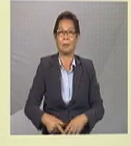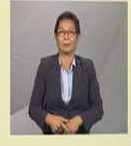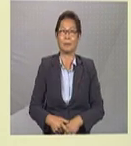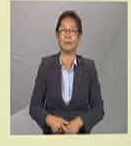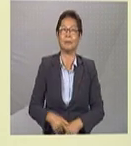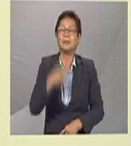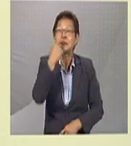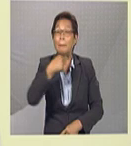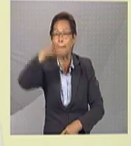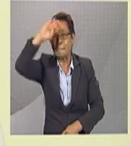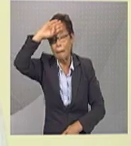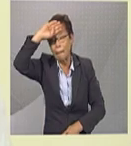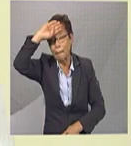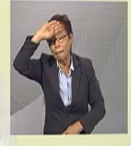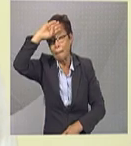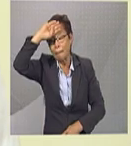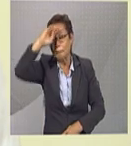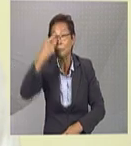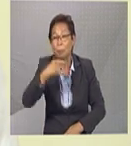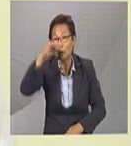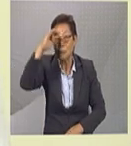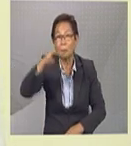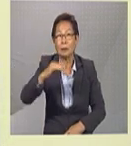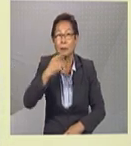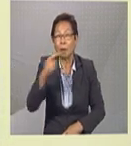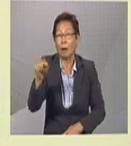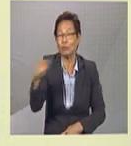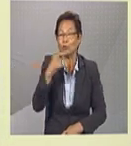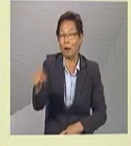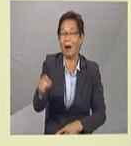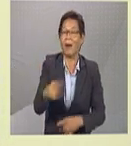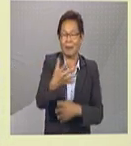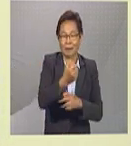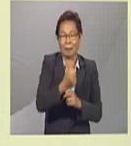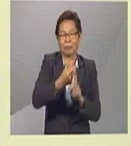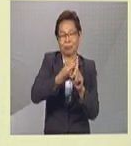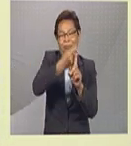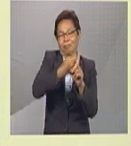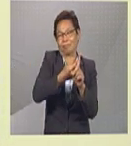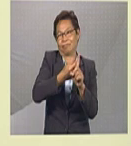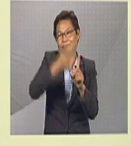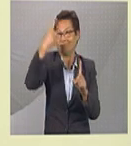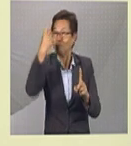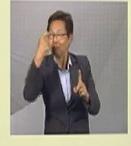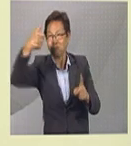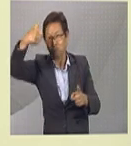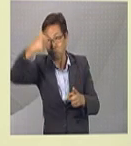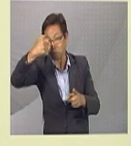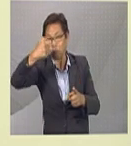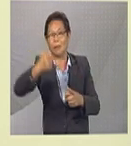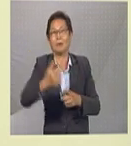pun diminta untuk mendapatkan termometer tersebut untuk dibekalkan kepada pihak